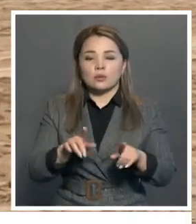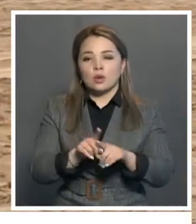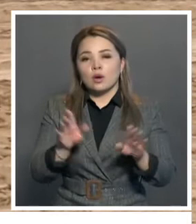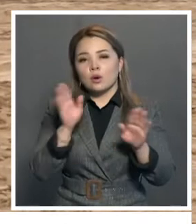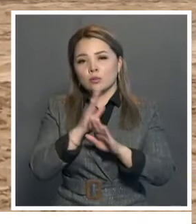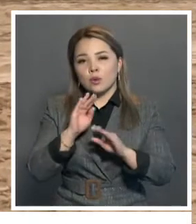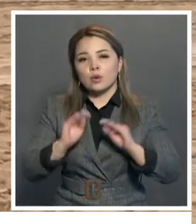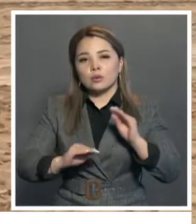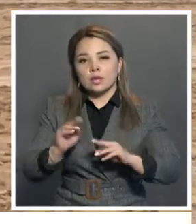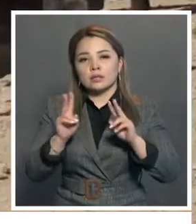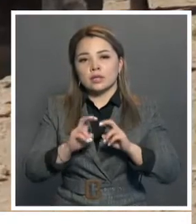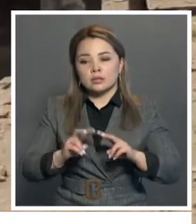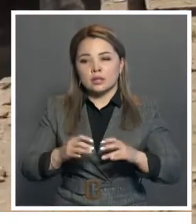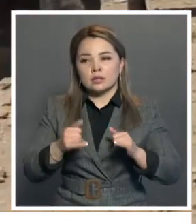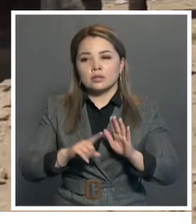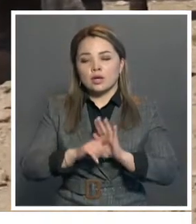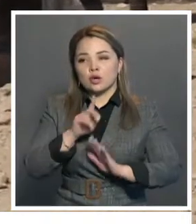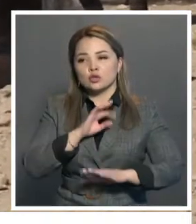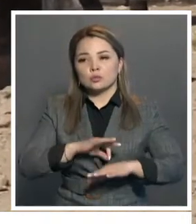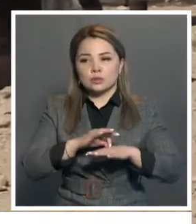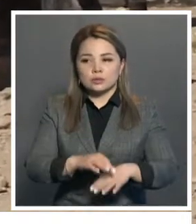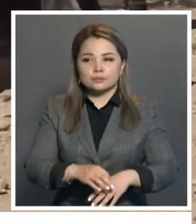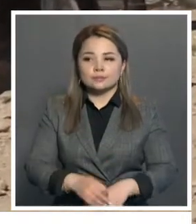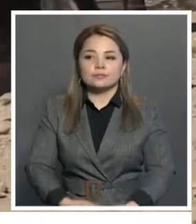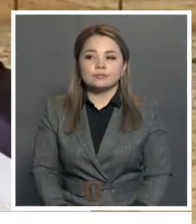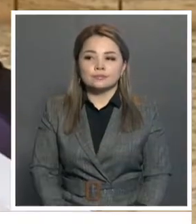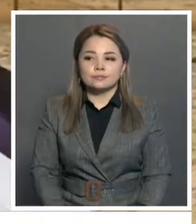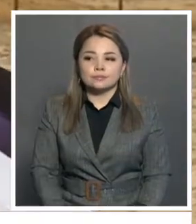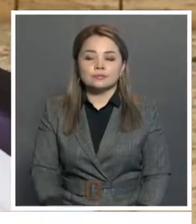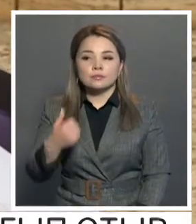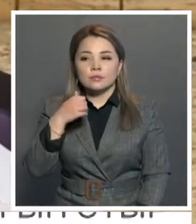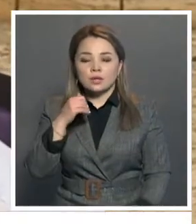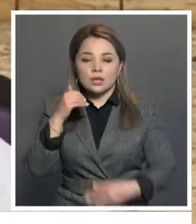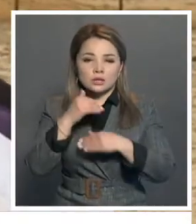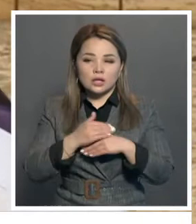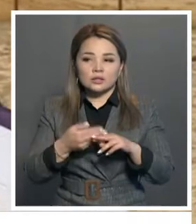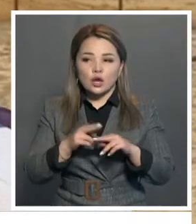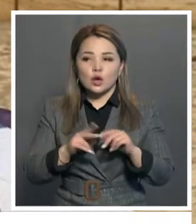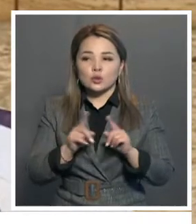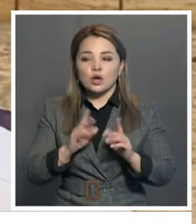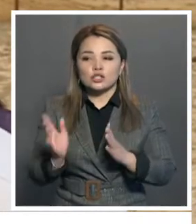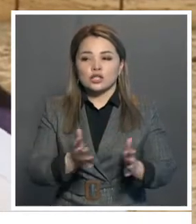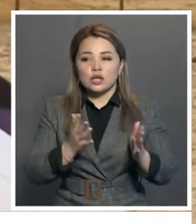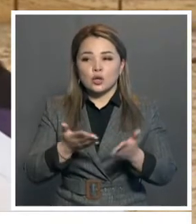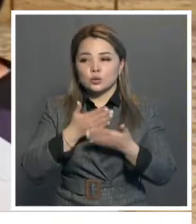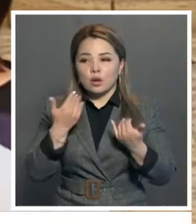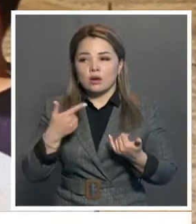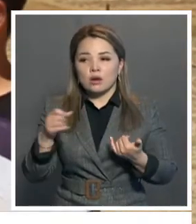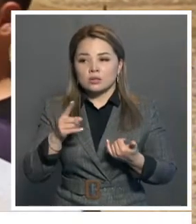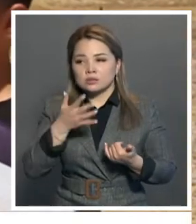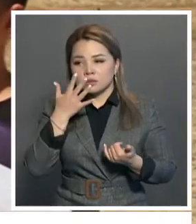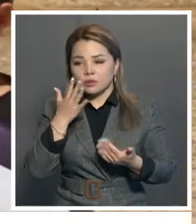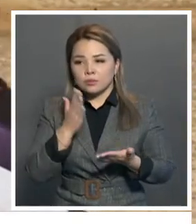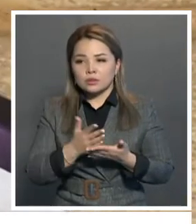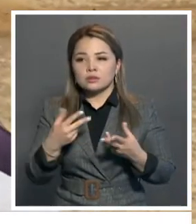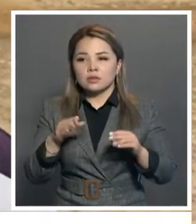ауаның құрамын тексеруге енді кірісті. Кешке қарай жел болмай қалған жағдайда ауада газдың шығып тұрады.